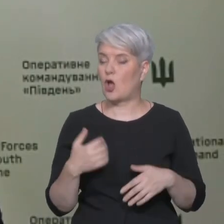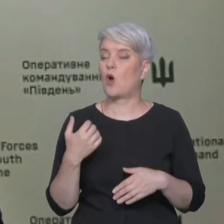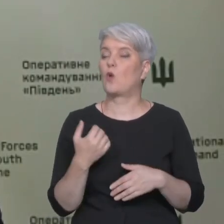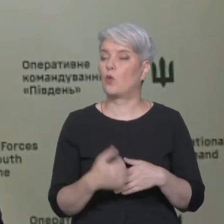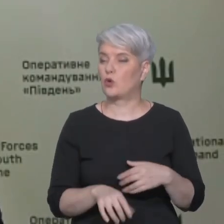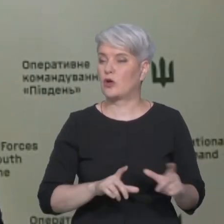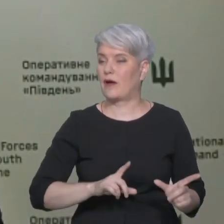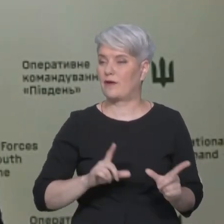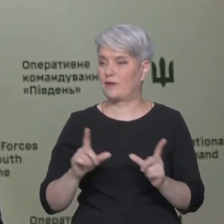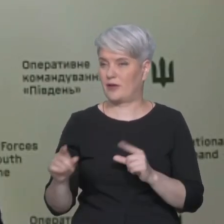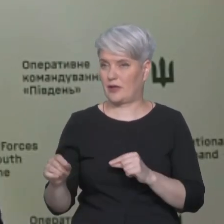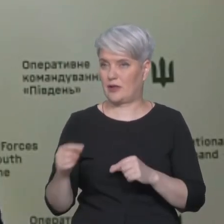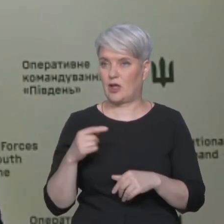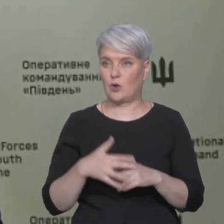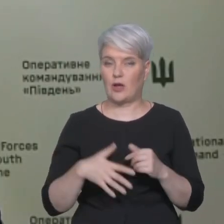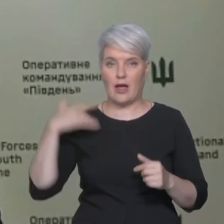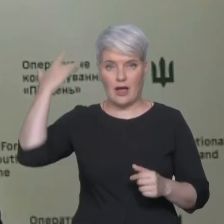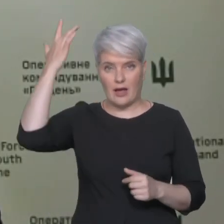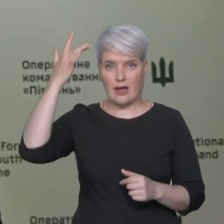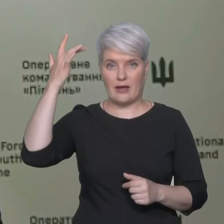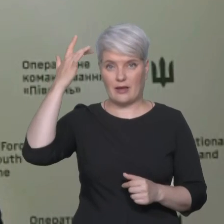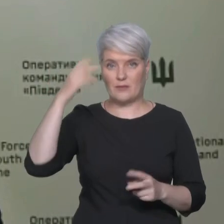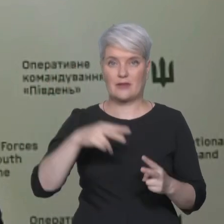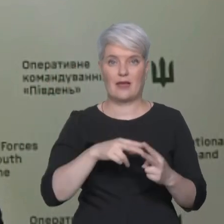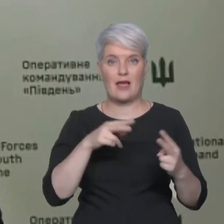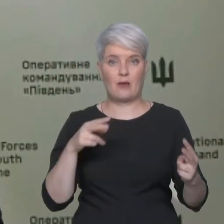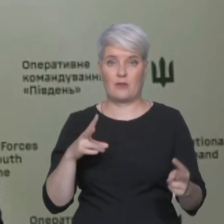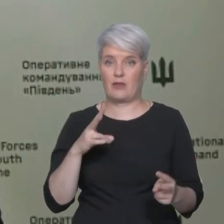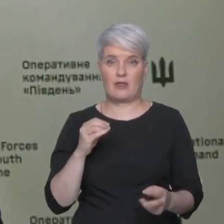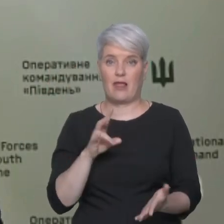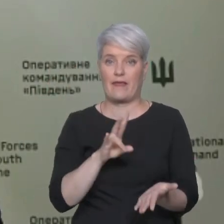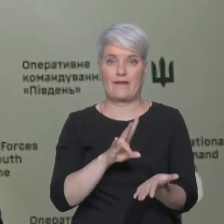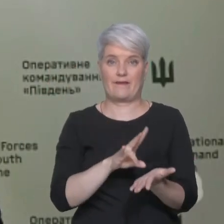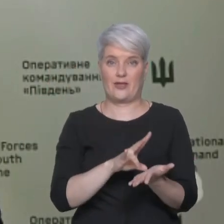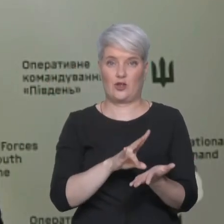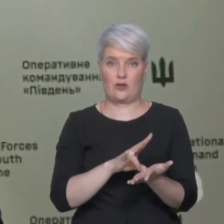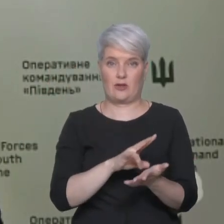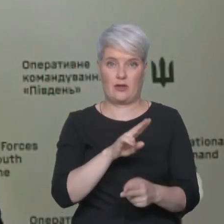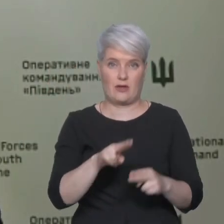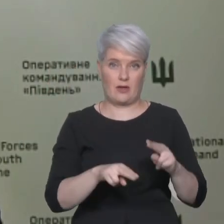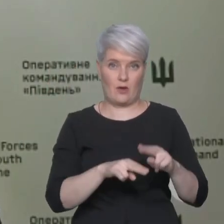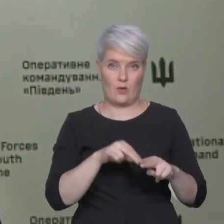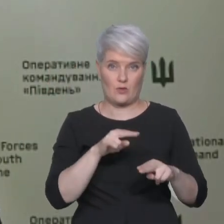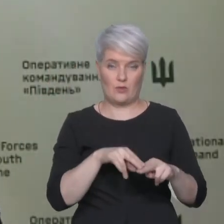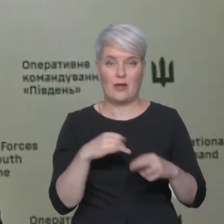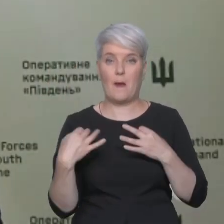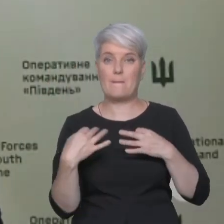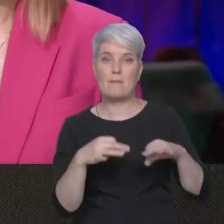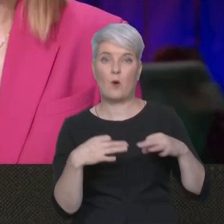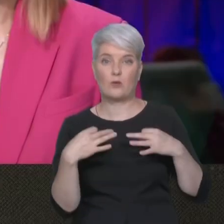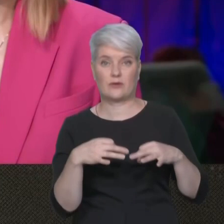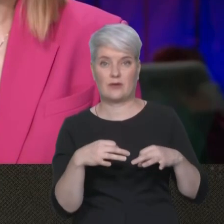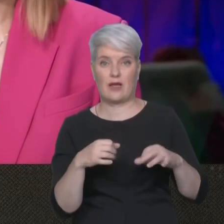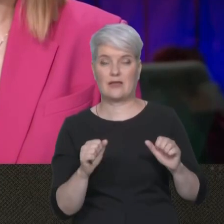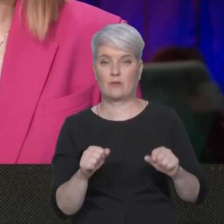виїхали, усвідомлюючи, що Кримський міст не така і вічна конструкція. І зараз його пропускна спроможність